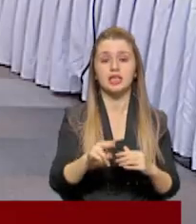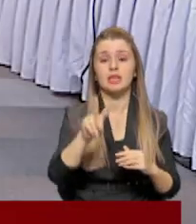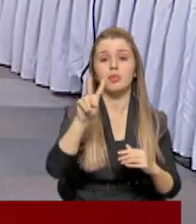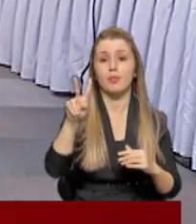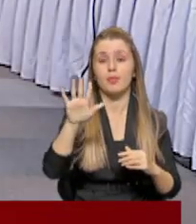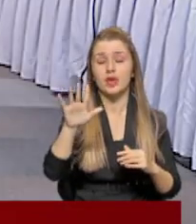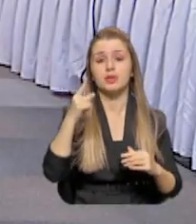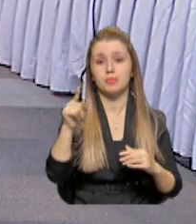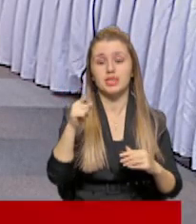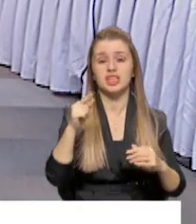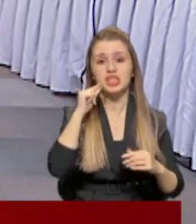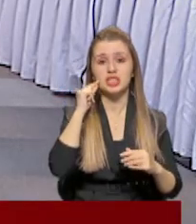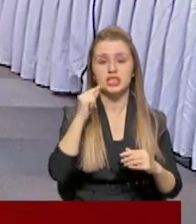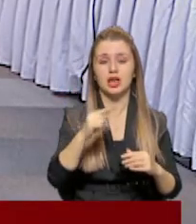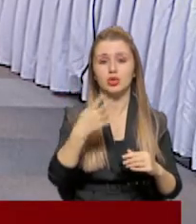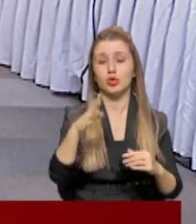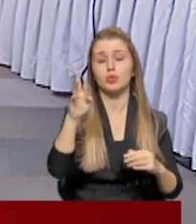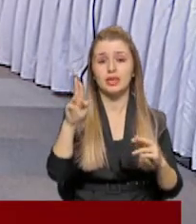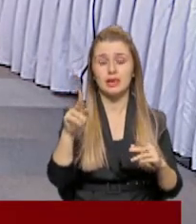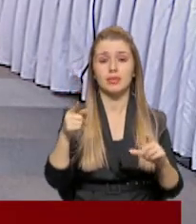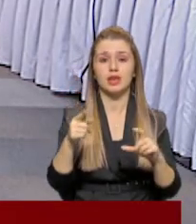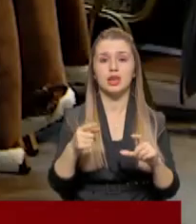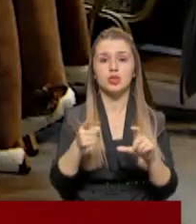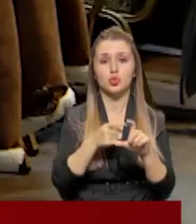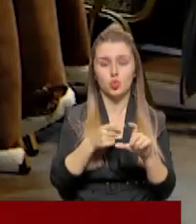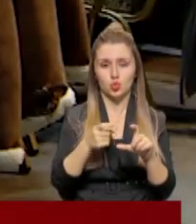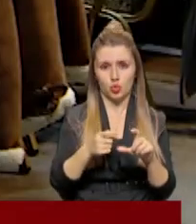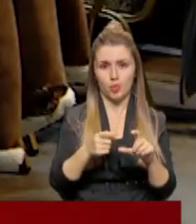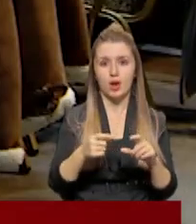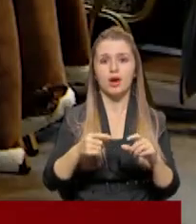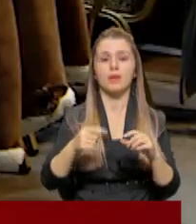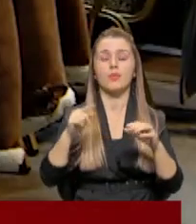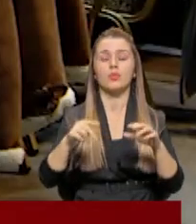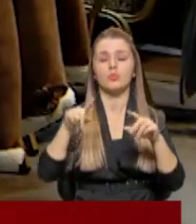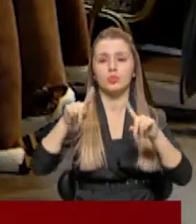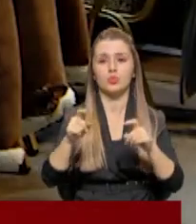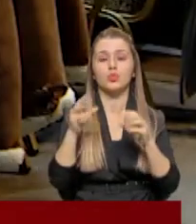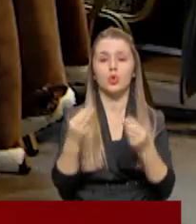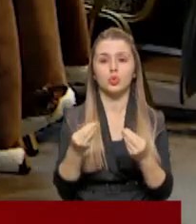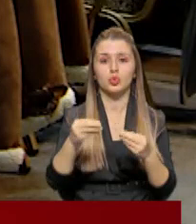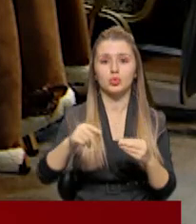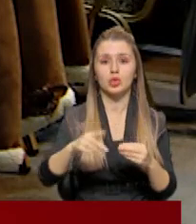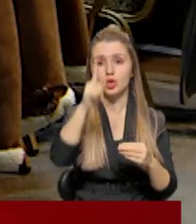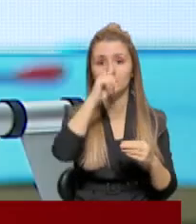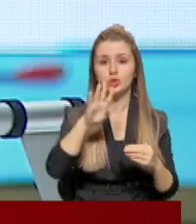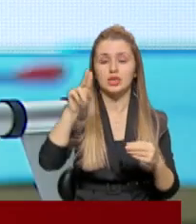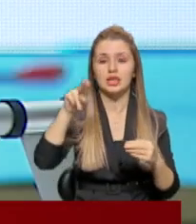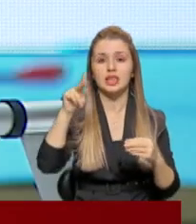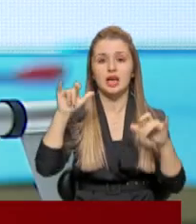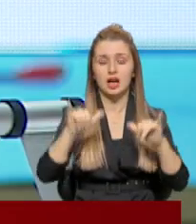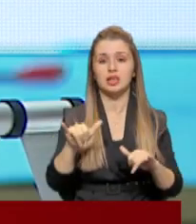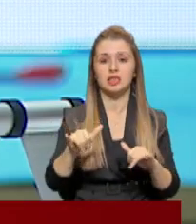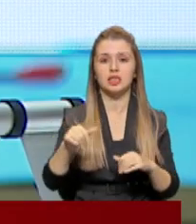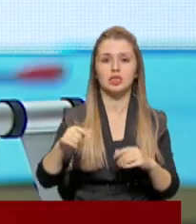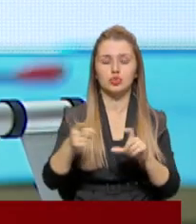25.361 kişiden 4.227 kişi hakkında adli soruşturma ve kovuşturmanın bulunduğu, bunlardan 147 kişi hakkındaki soruşturma